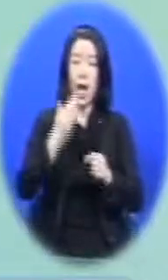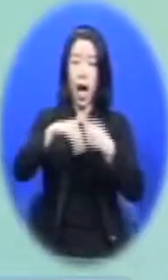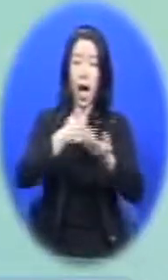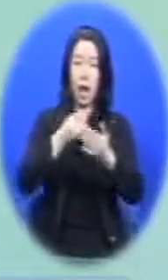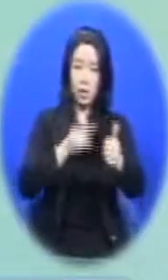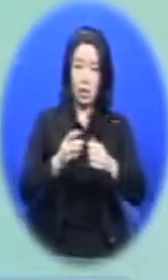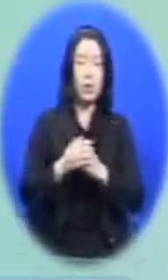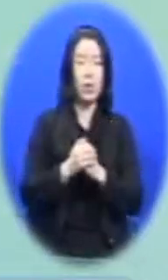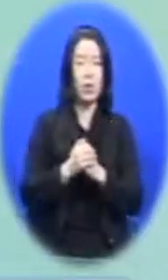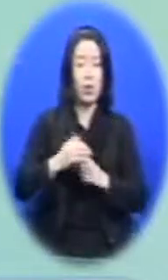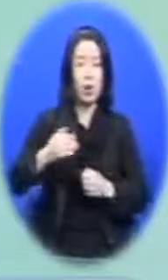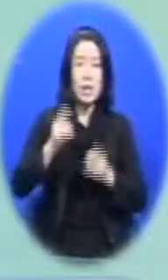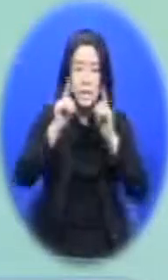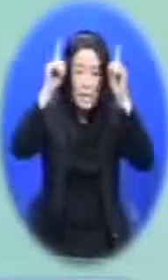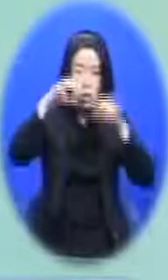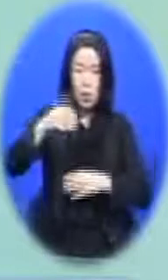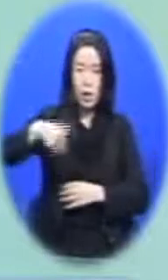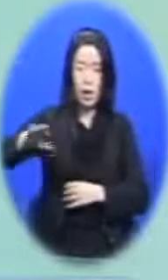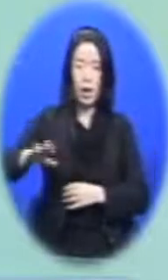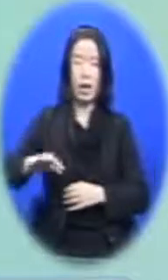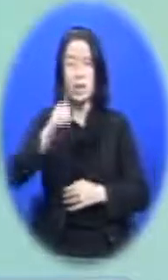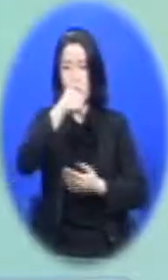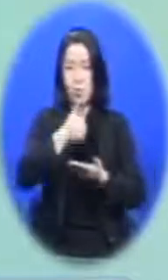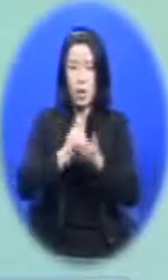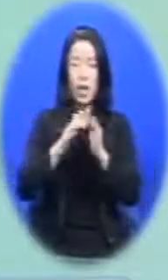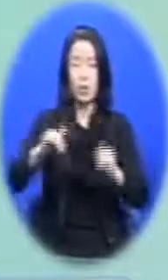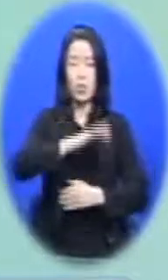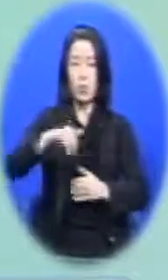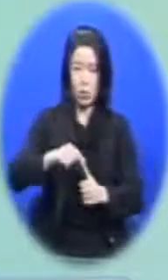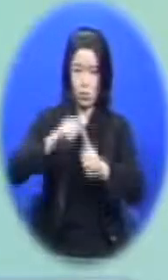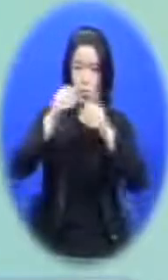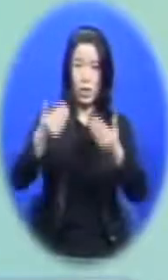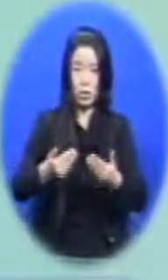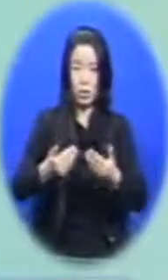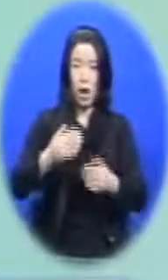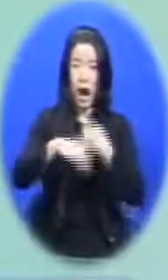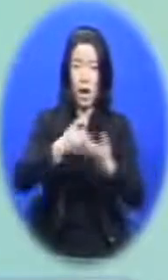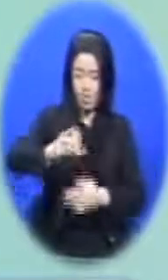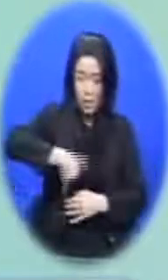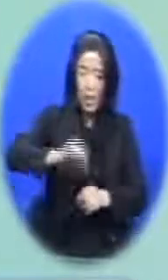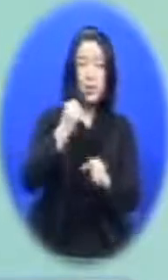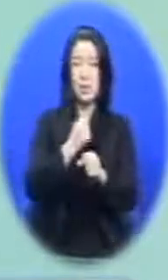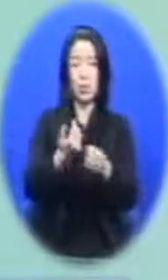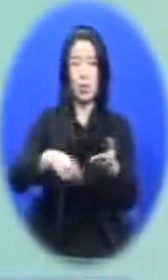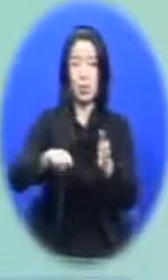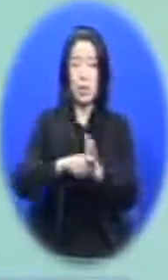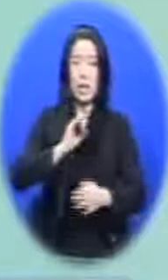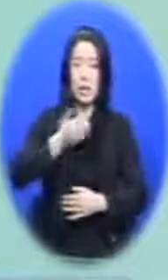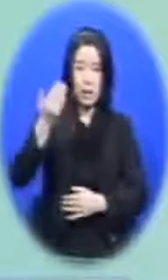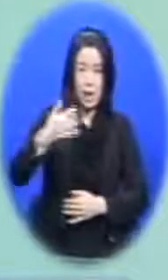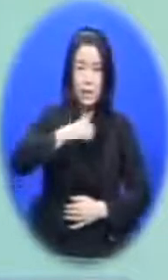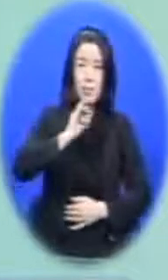하나님께서 지옥에 갈 수밖에 없는 죄인인 우리를 구원하여서 하나님 자녀 삼으시려고 당신의